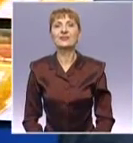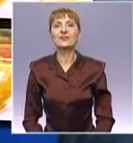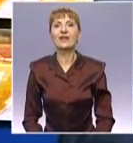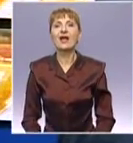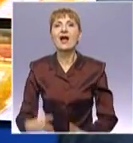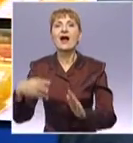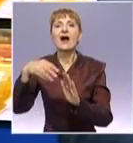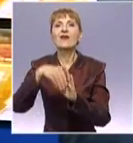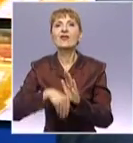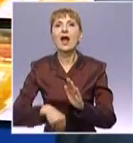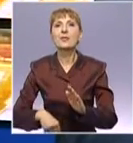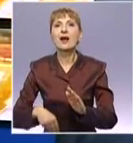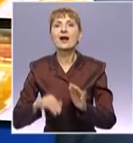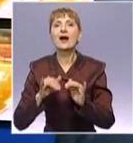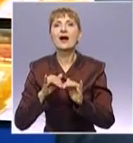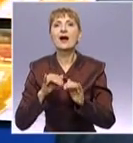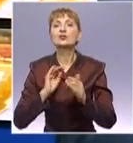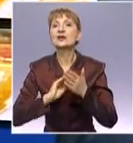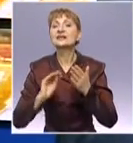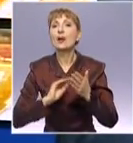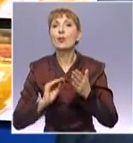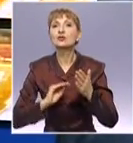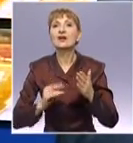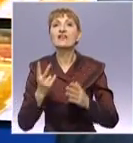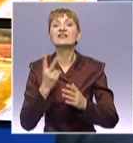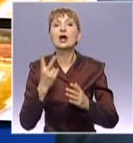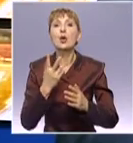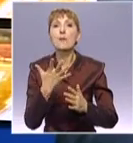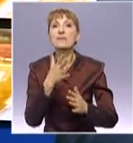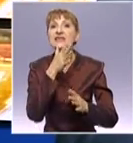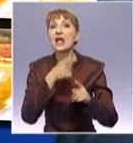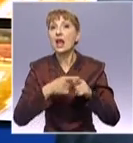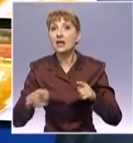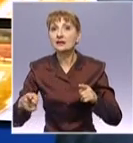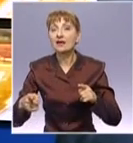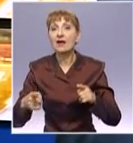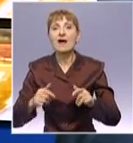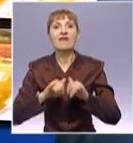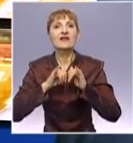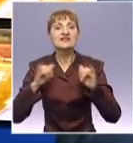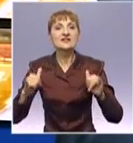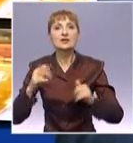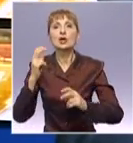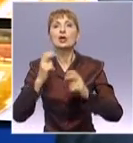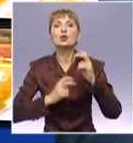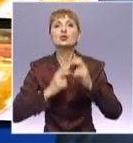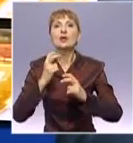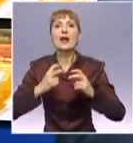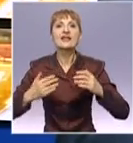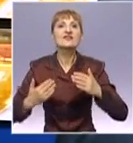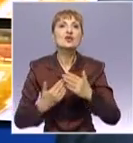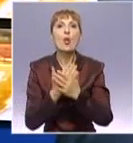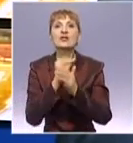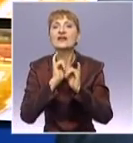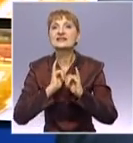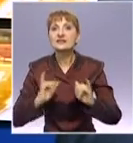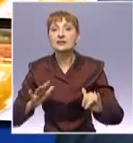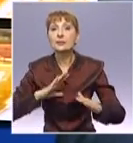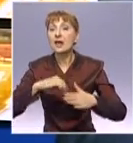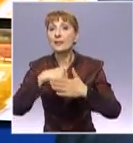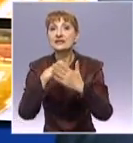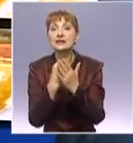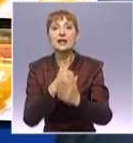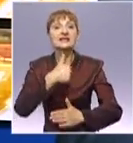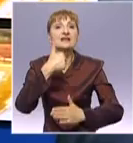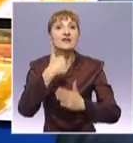рамках разработки второй пятилетки форсированного индустриально-инновационного развития были определены